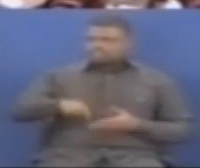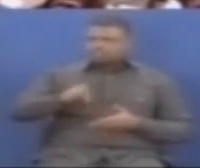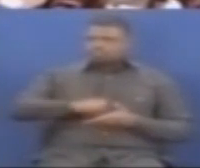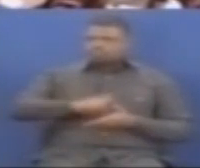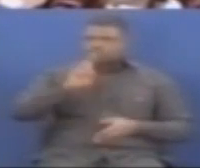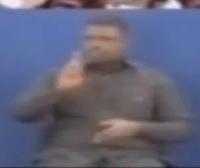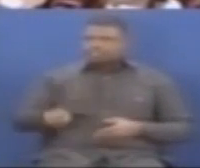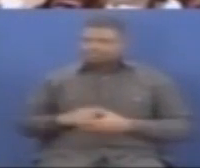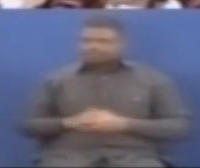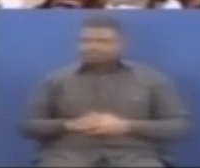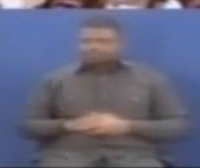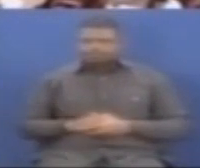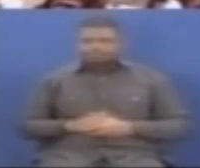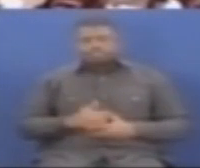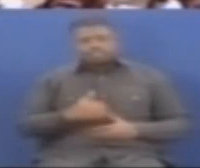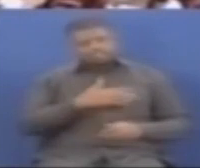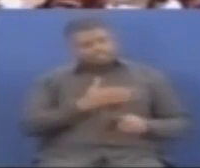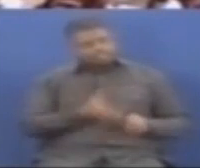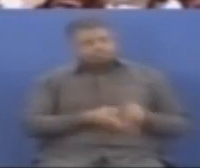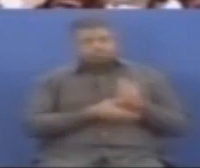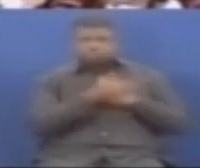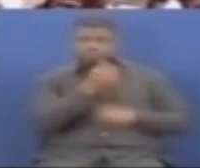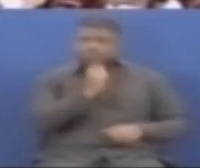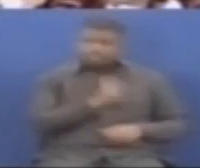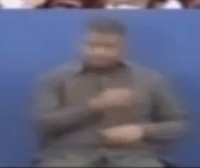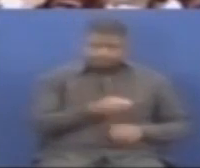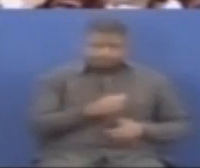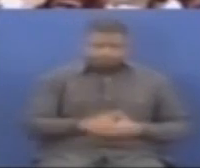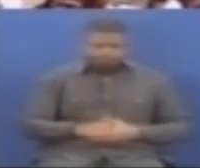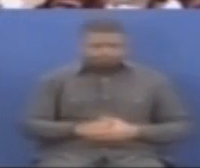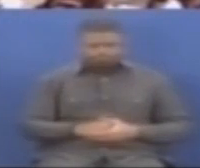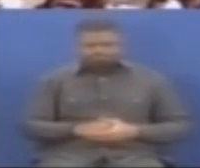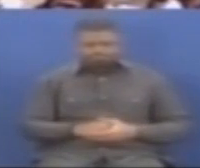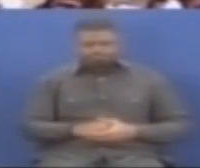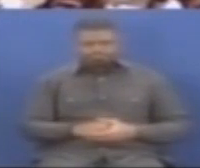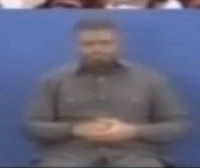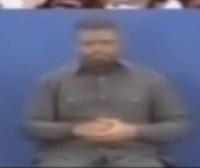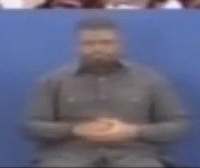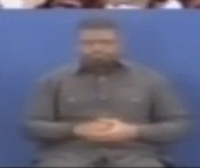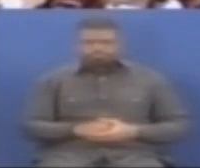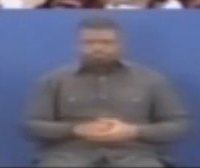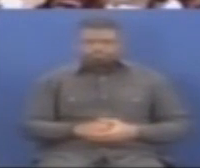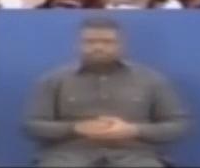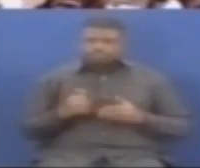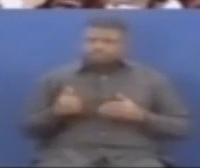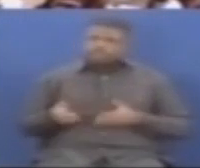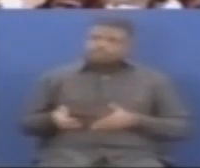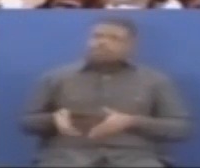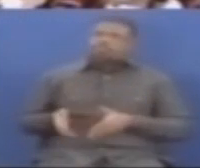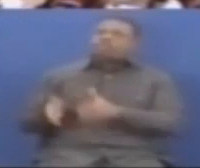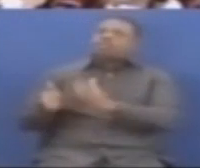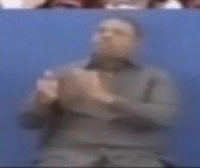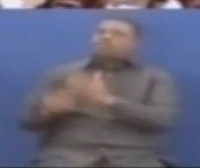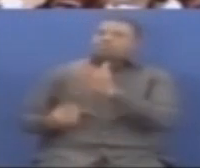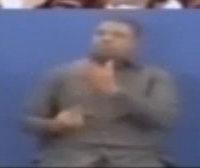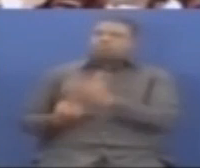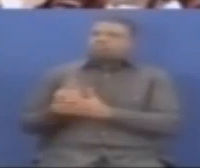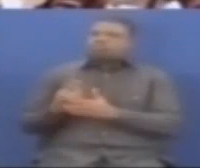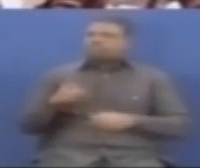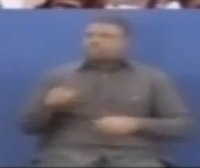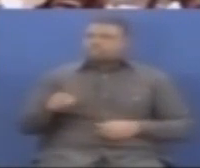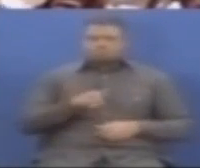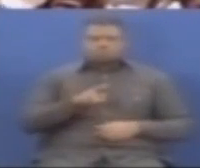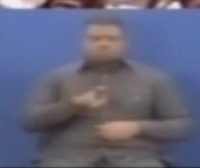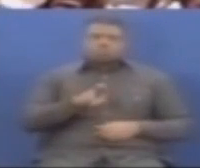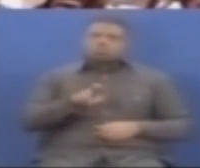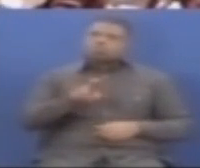Mheshimiwa naibu spika, kwa niaba ya waziri wa ujenzi, uchukuzi na mawasiliano, ninapenda kujibu swali la nyongeza la mheshimiwa Pareso kama ifuatavyo. Mheshimiwa mbunge